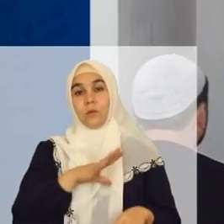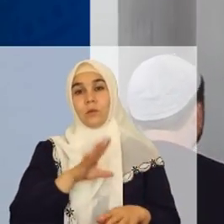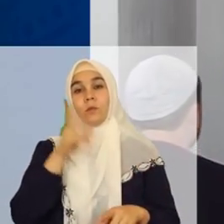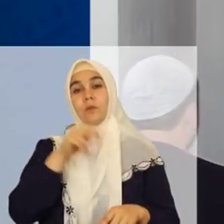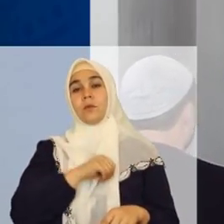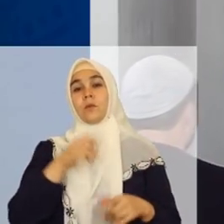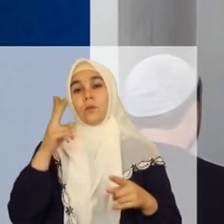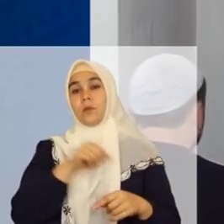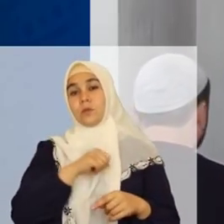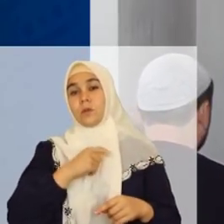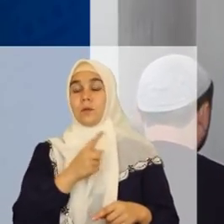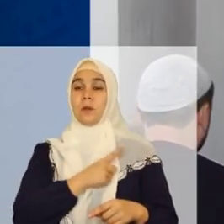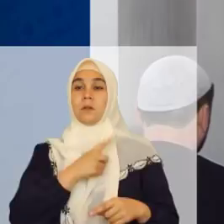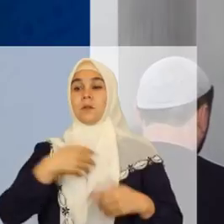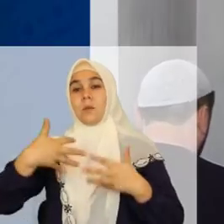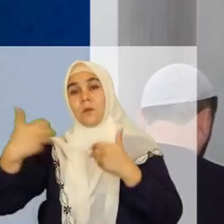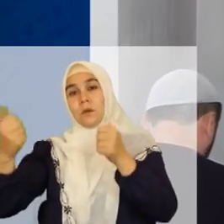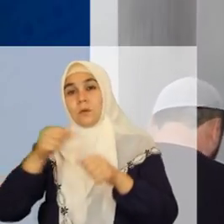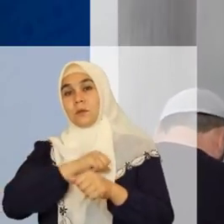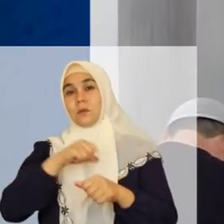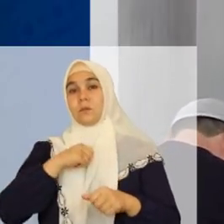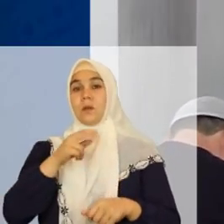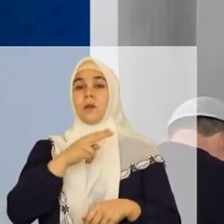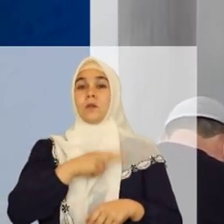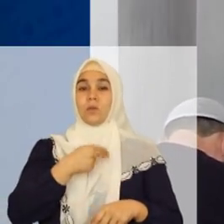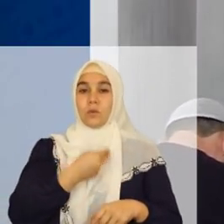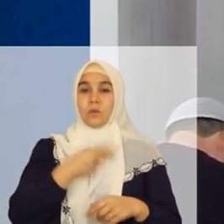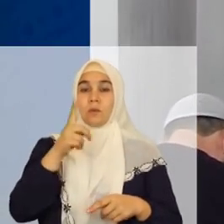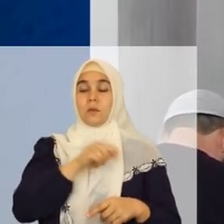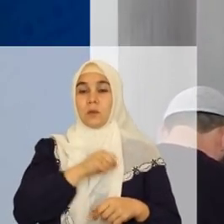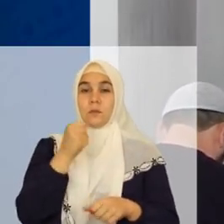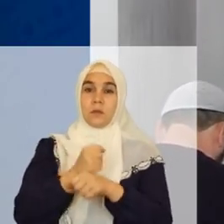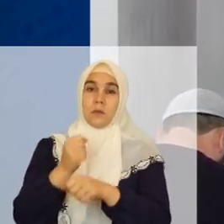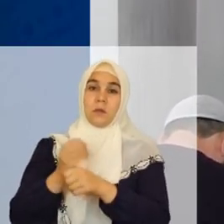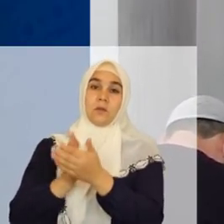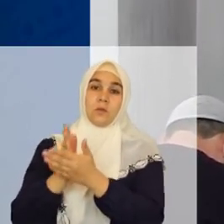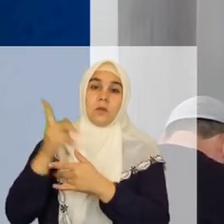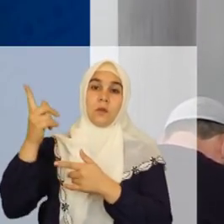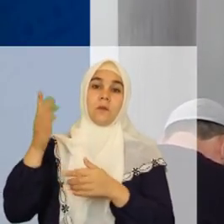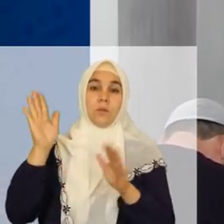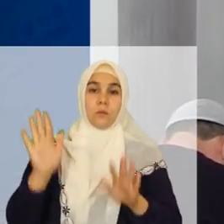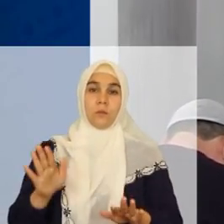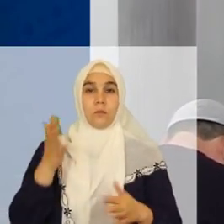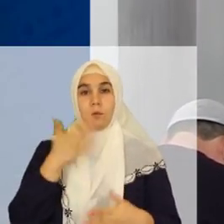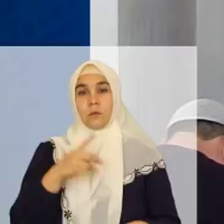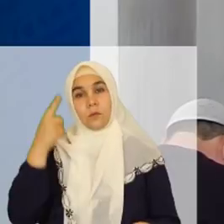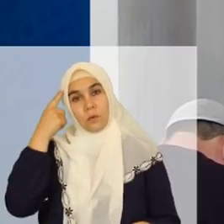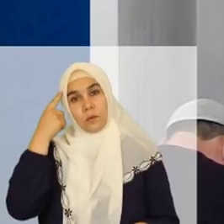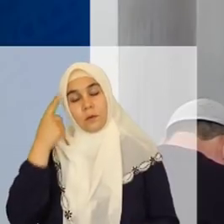Xudo uchun ketyapman deydi, Alloh o'zi qabul qilsin deydi, ixlosni yagona Allohning o'ziga qiladi.